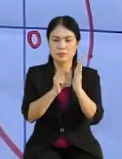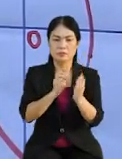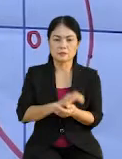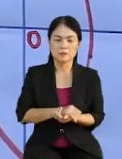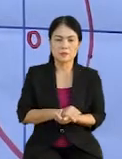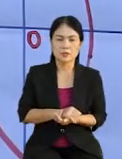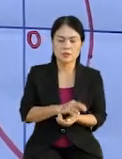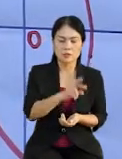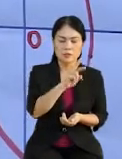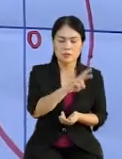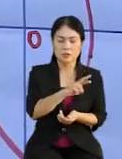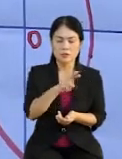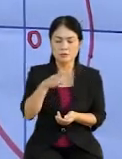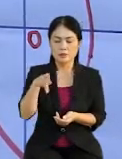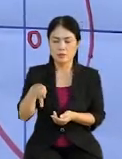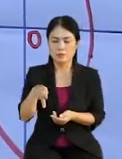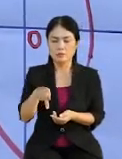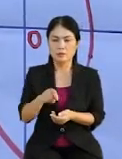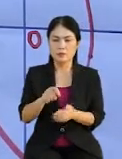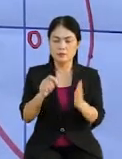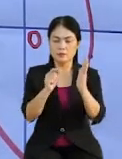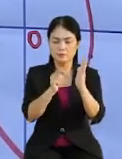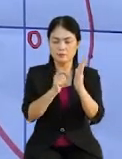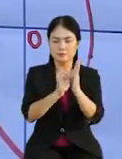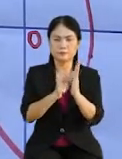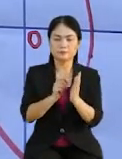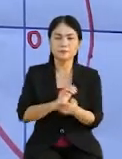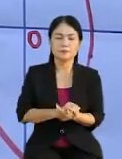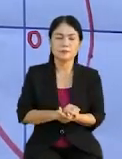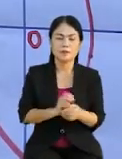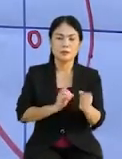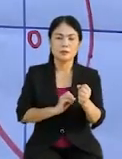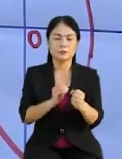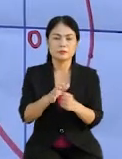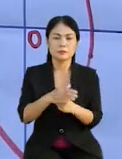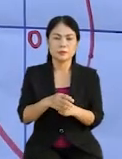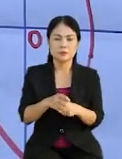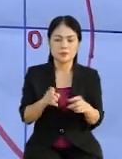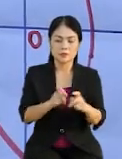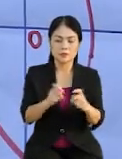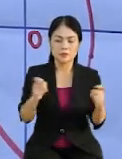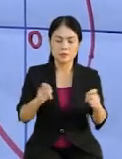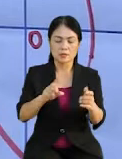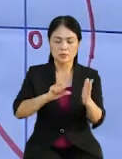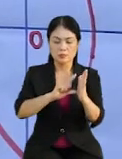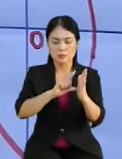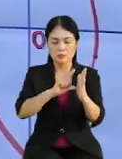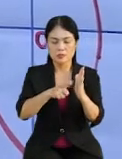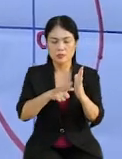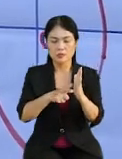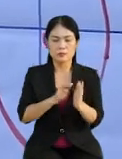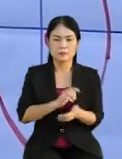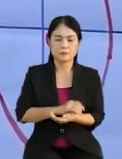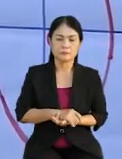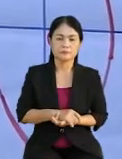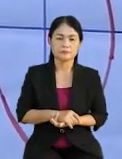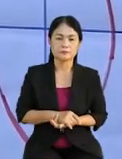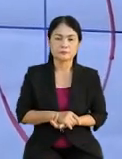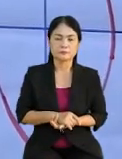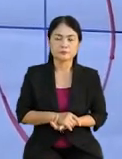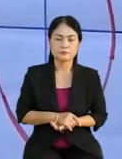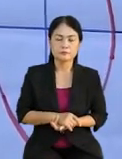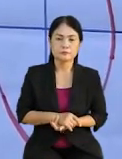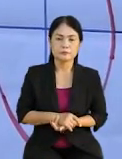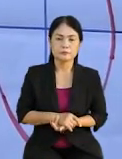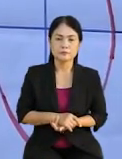cứ ó hai nàng pi thôi chiệp chặt chặt đá ấm ba dân cái công liệt để chia nó bà dưỡng máu chặt đá ấm đặt tay mặt đòn tỏ củ